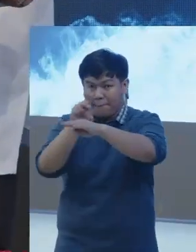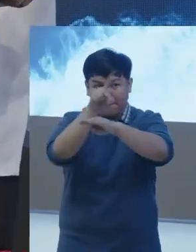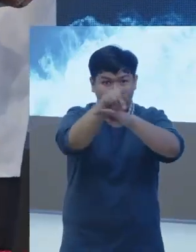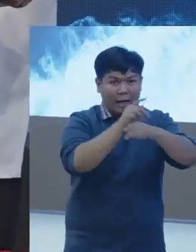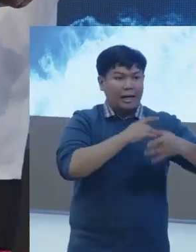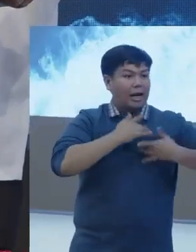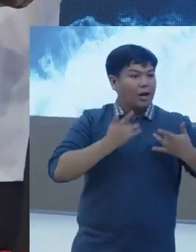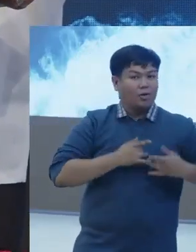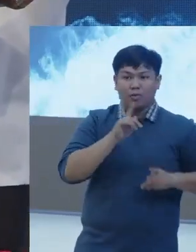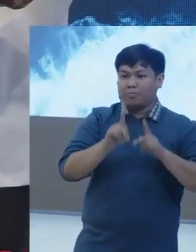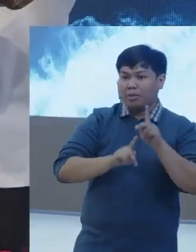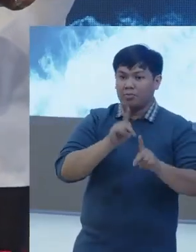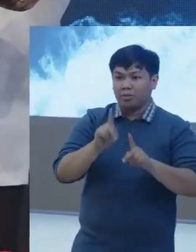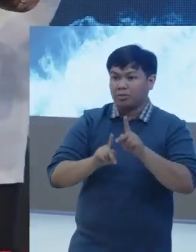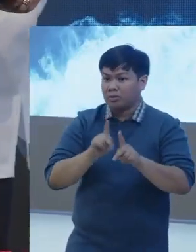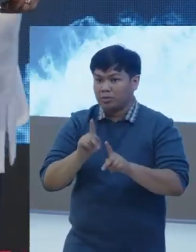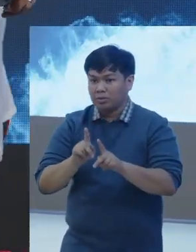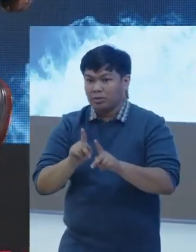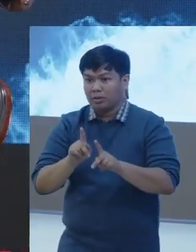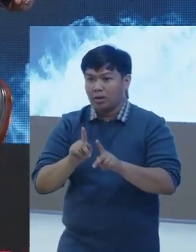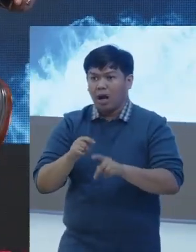merong isang regular na gospel